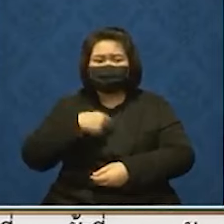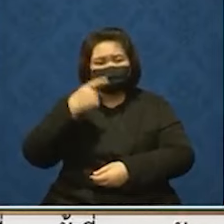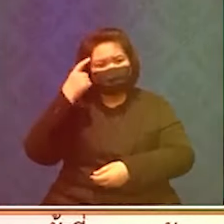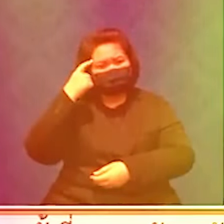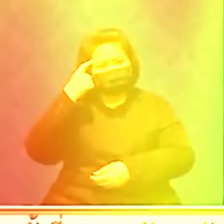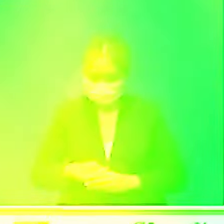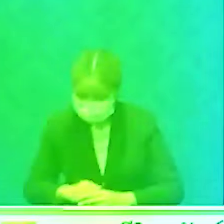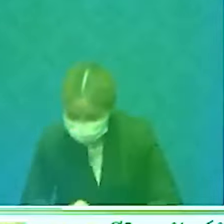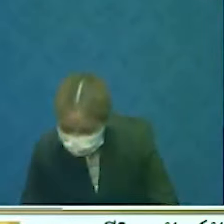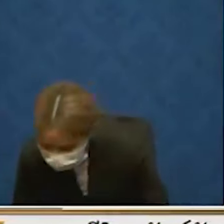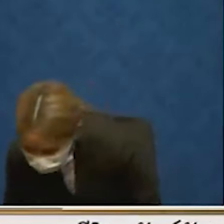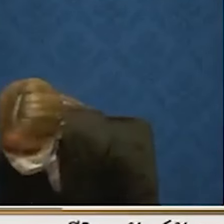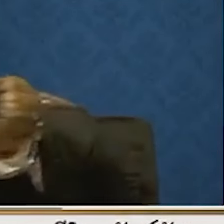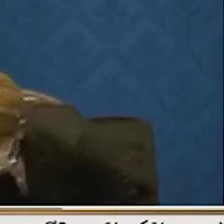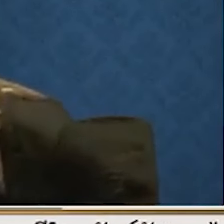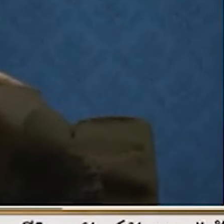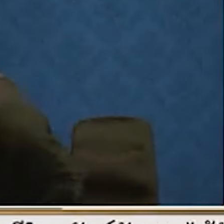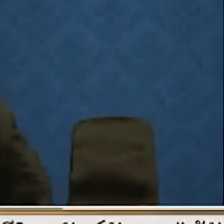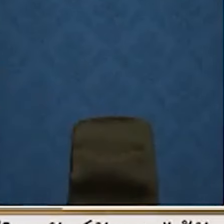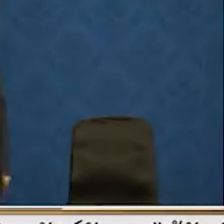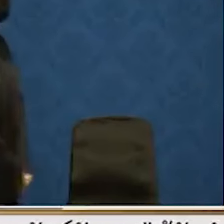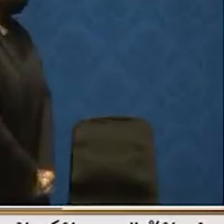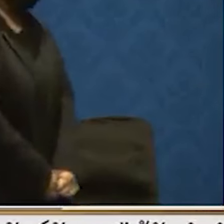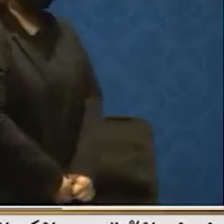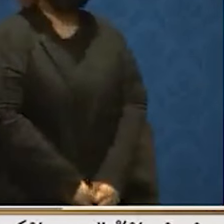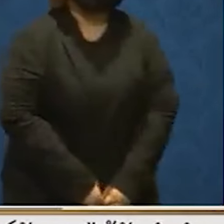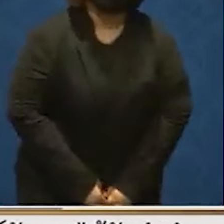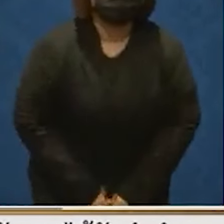นเทคโนโลยีใหม่หรือเปล่า